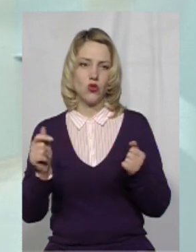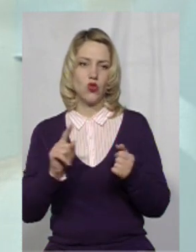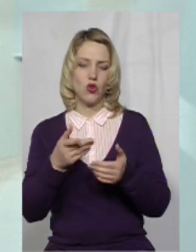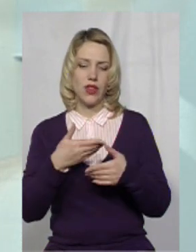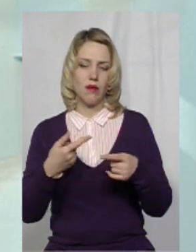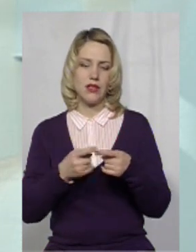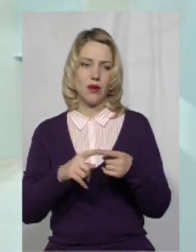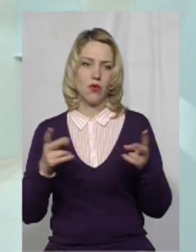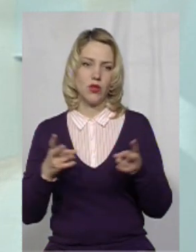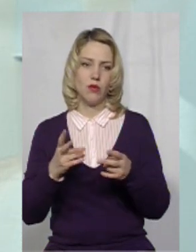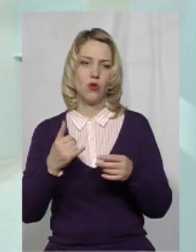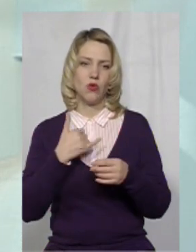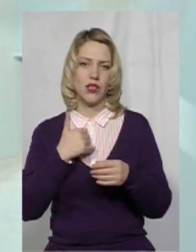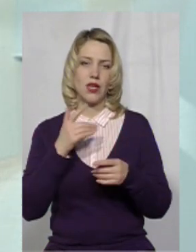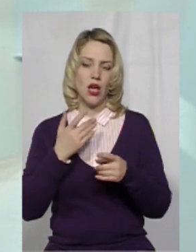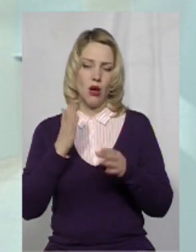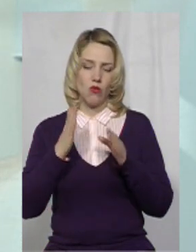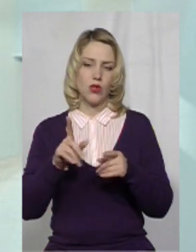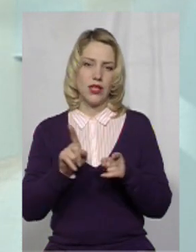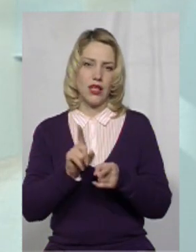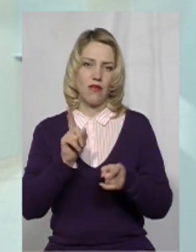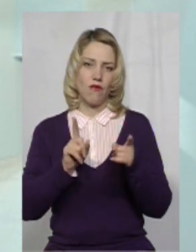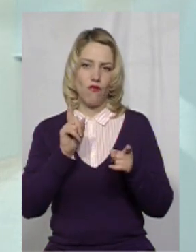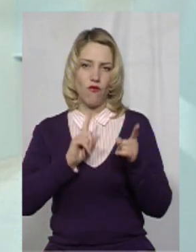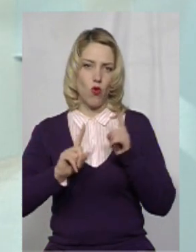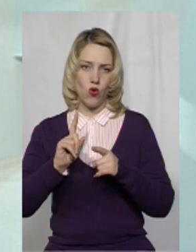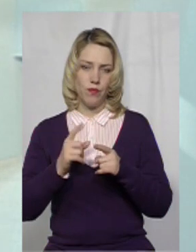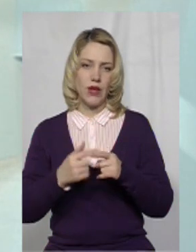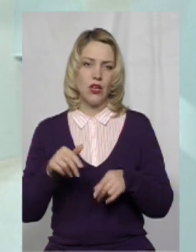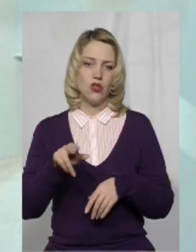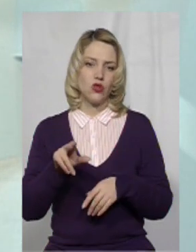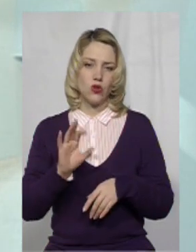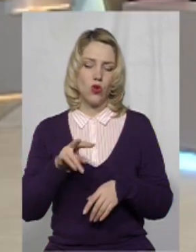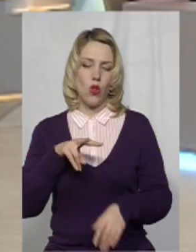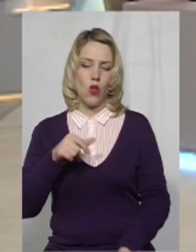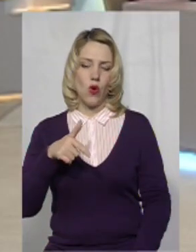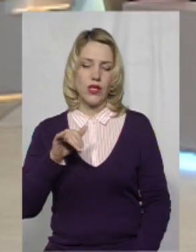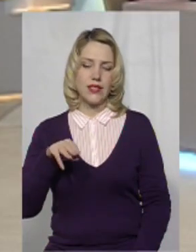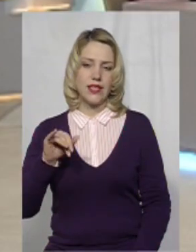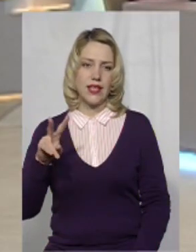нам це потрібно, і в нас такий буде форум. Тепер повертаємося стосовно питання щодо логістики.